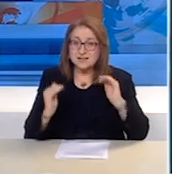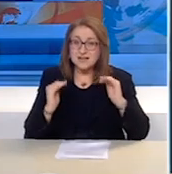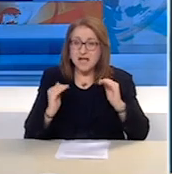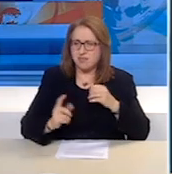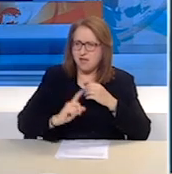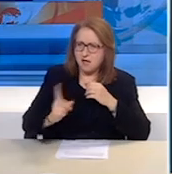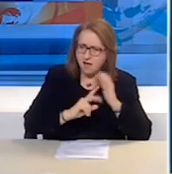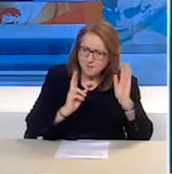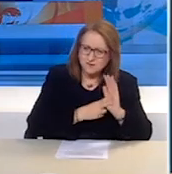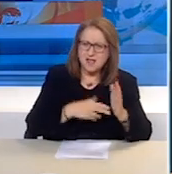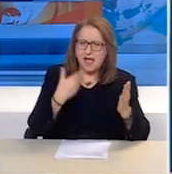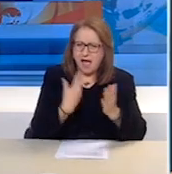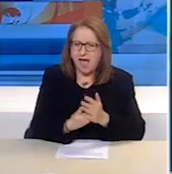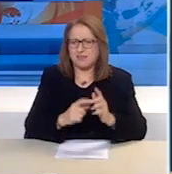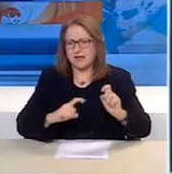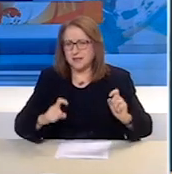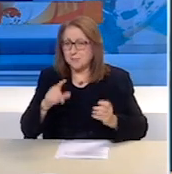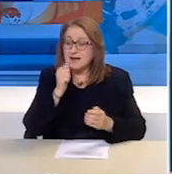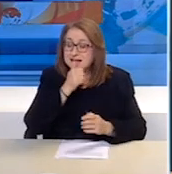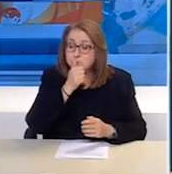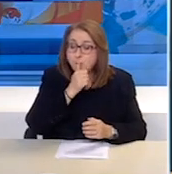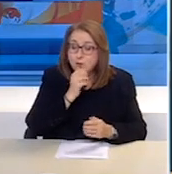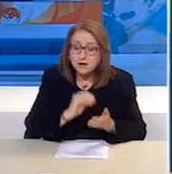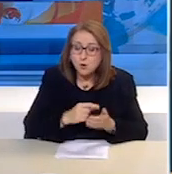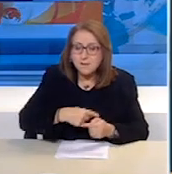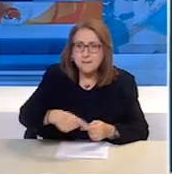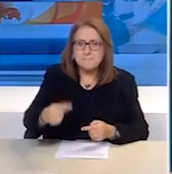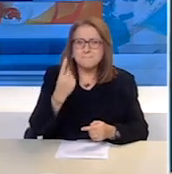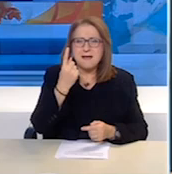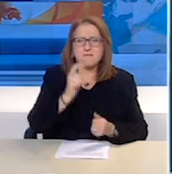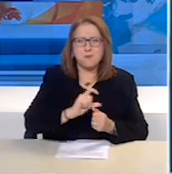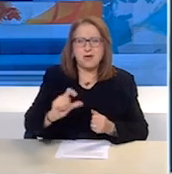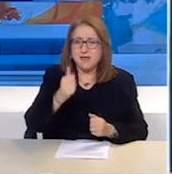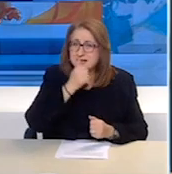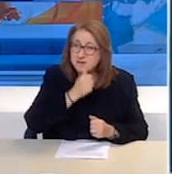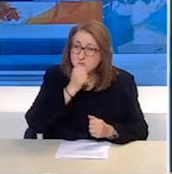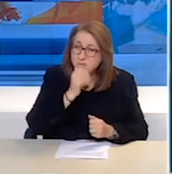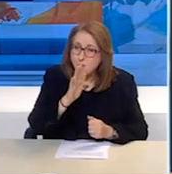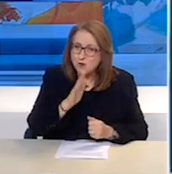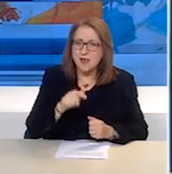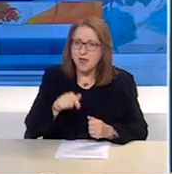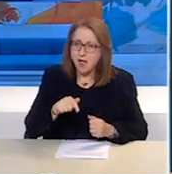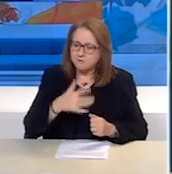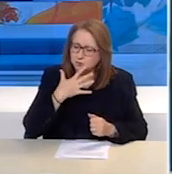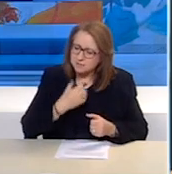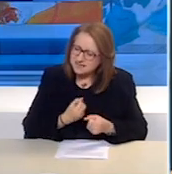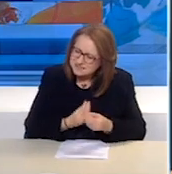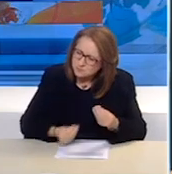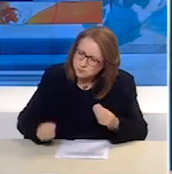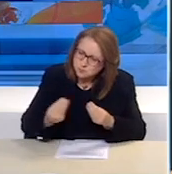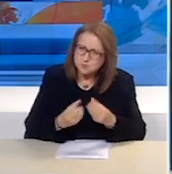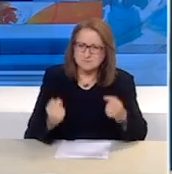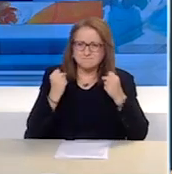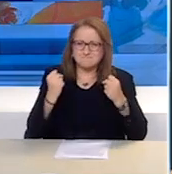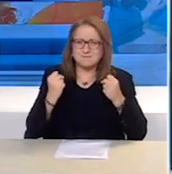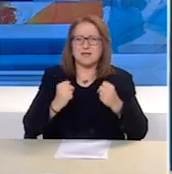μετακίνηση. Μένουμε σπίτι λίγες μέρες ακόμα, κάνοντας ακόμα πιο δυνατά τα θεμέλια πάνω στα οποία θα οικοδομήσουμε τη νέα μας προσπάθεια.